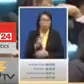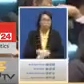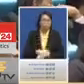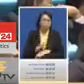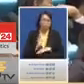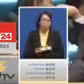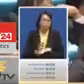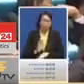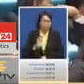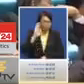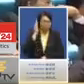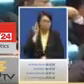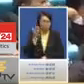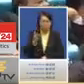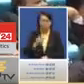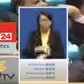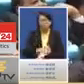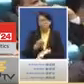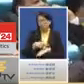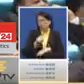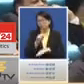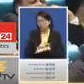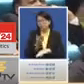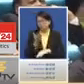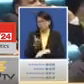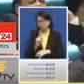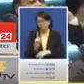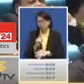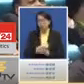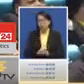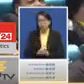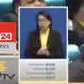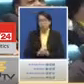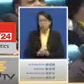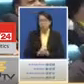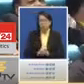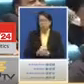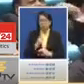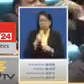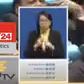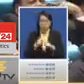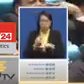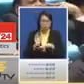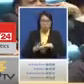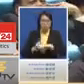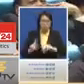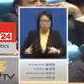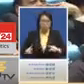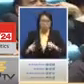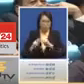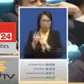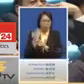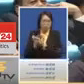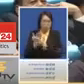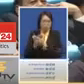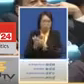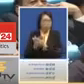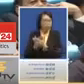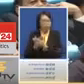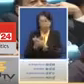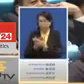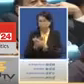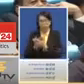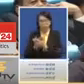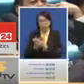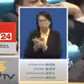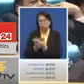านประธานถึงผู้อภิปรายนะคะว่าคือมาพาดพิงท่านรัฐมนตรีว่าการกระทรวงการคลังดิฉันเรียนต